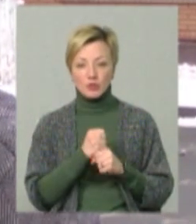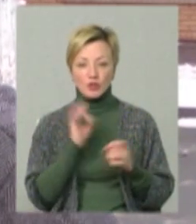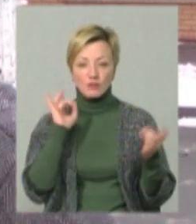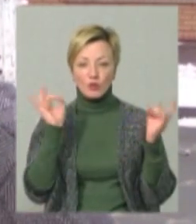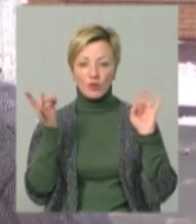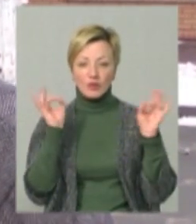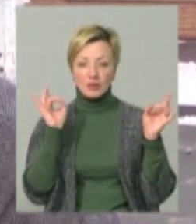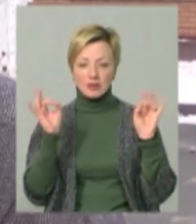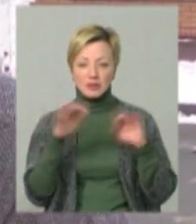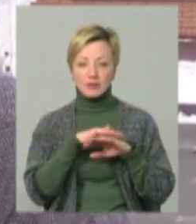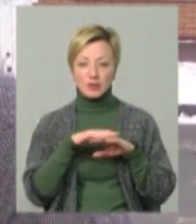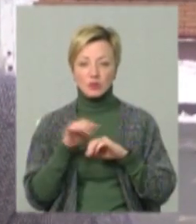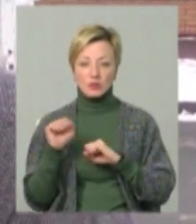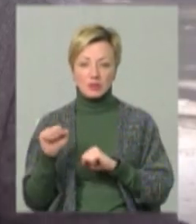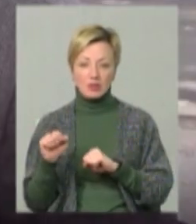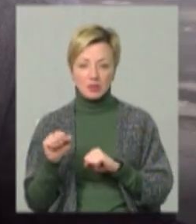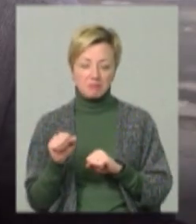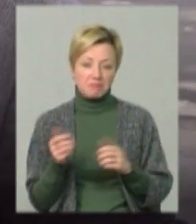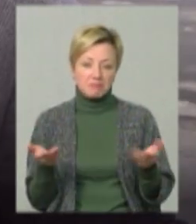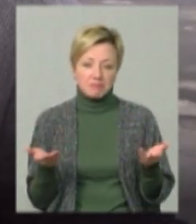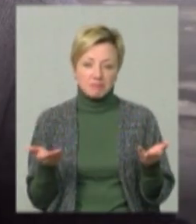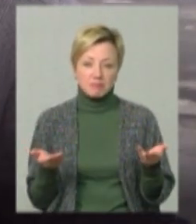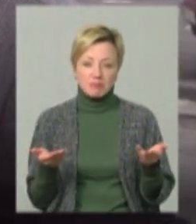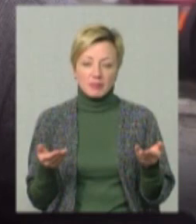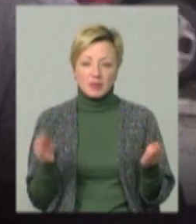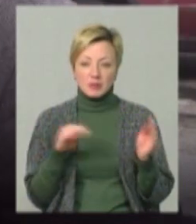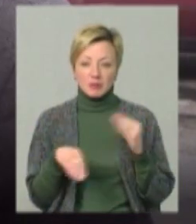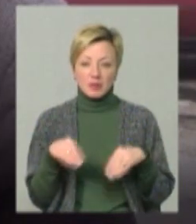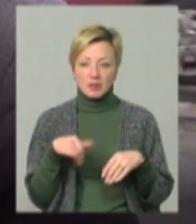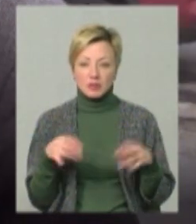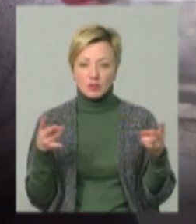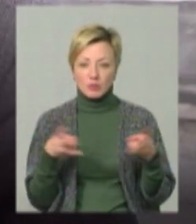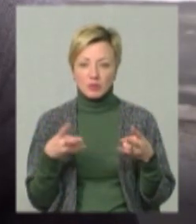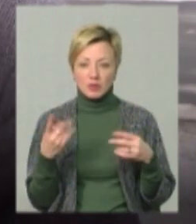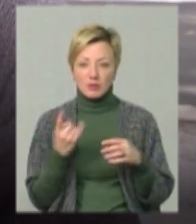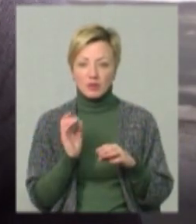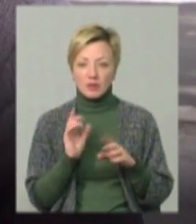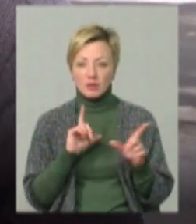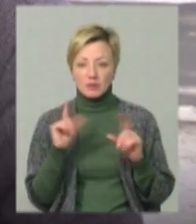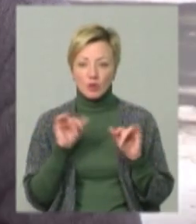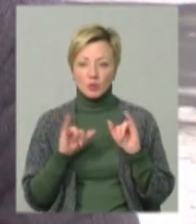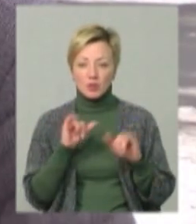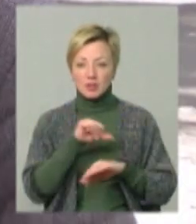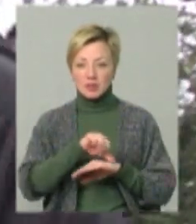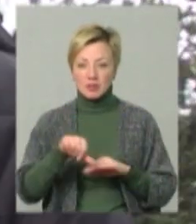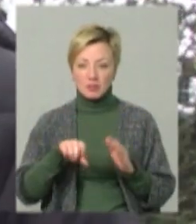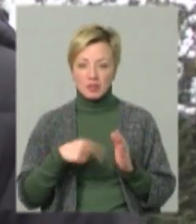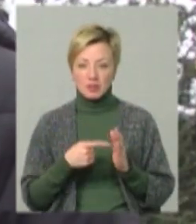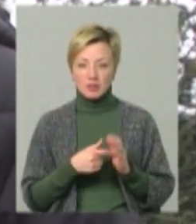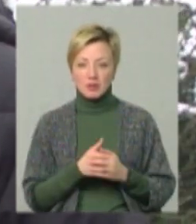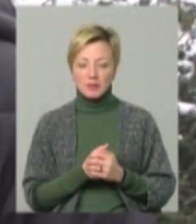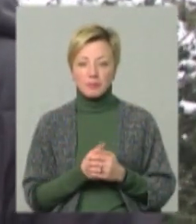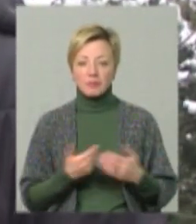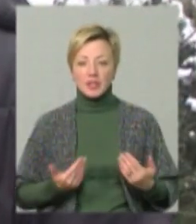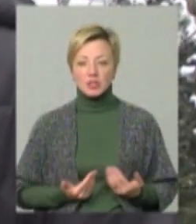звуковій сирені цивільного захисту і хмельничанин Петро. Я не знаю, зібрати речі першої необхідності і відправитись, не знаю, за місто.